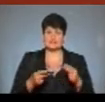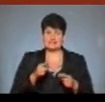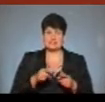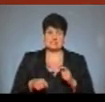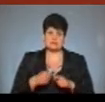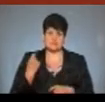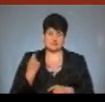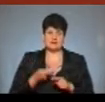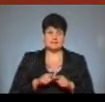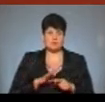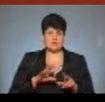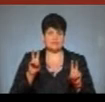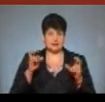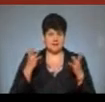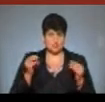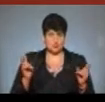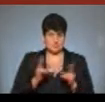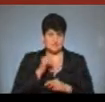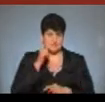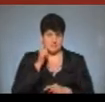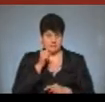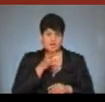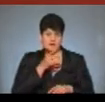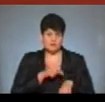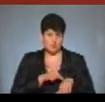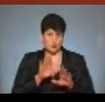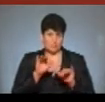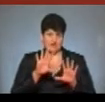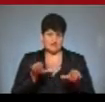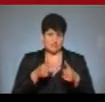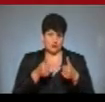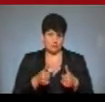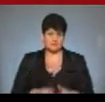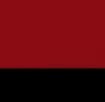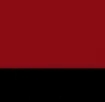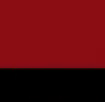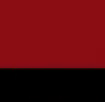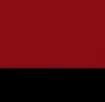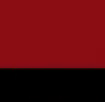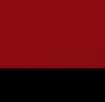збитки. Це була програма «Тема дня». Зустрінемося завтра. Ці ж порі, кажу вам до побачення і на все добре. Бачу.